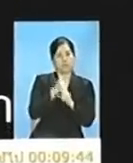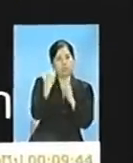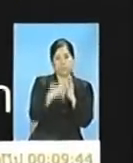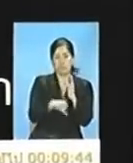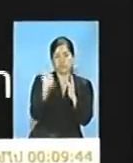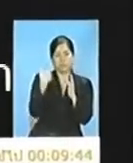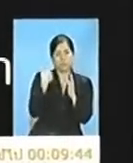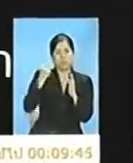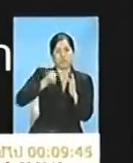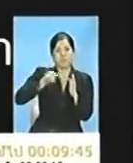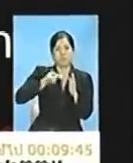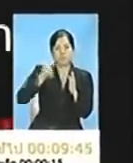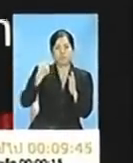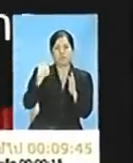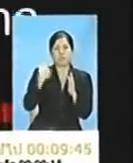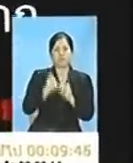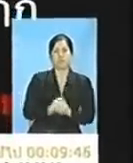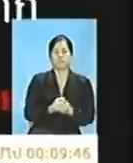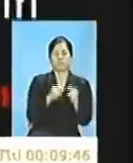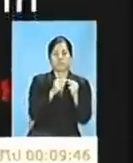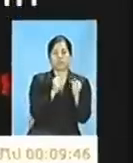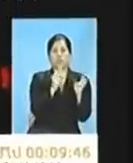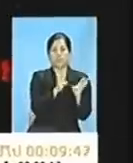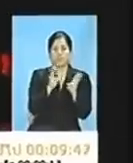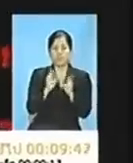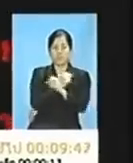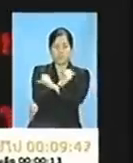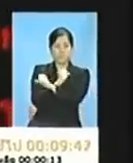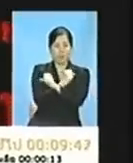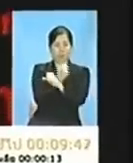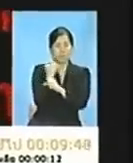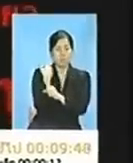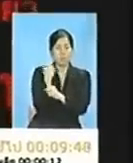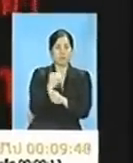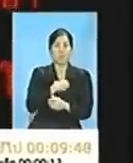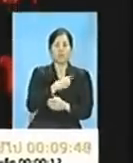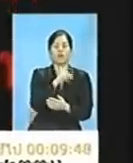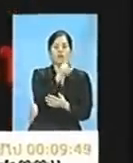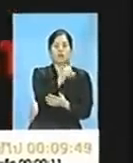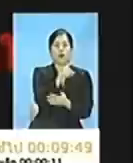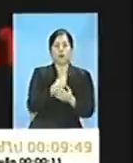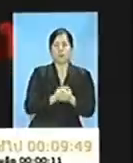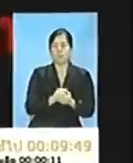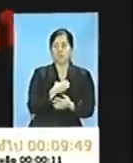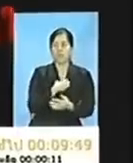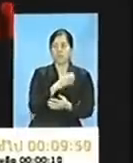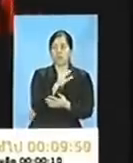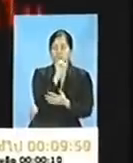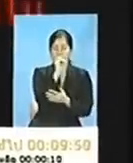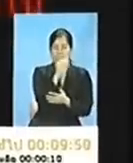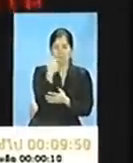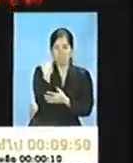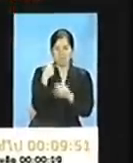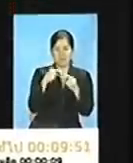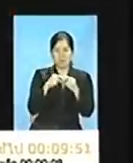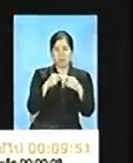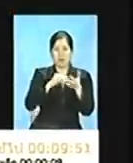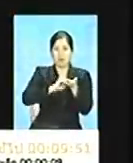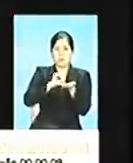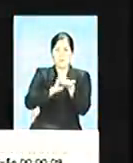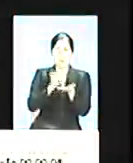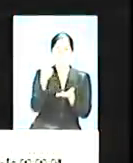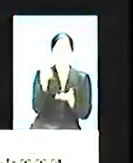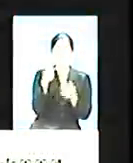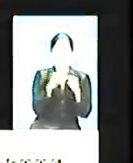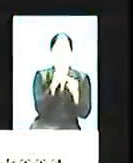ข้าความป้องกันความมั่นคงมีหรือเปล่าครับผมไม่อยากจะฝอยไม่อยากจะพูดเรื่องบ่อนการพนันผมพูดไปแล้วก็เมีย